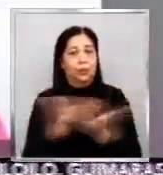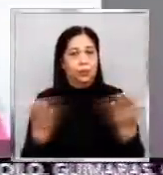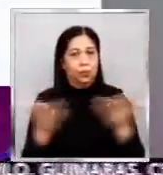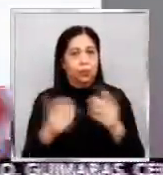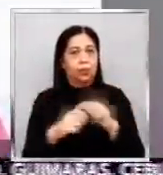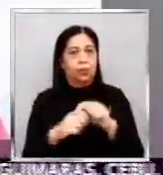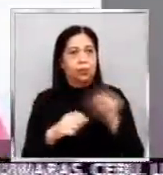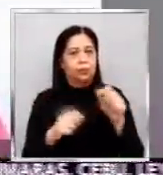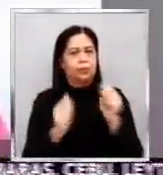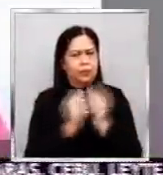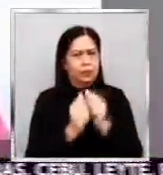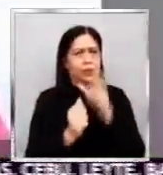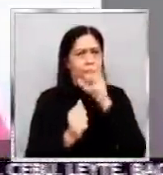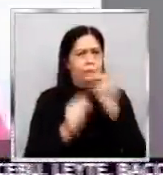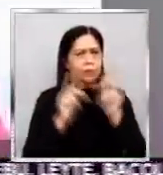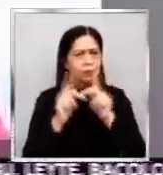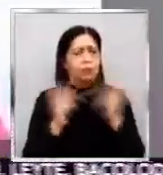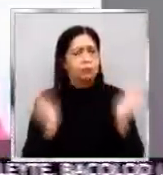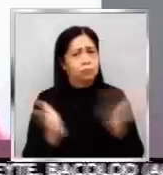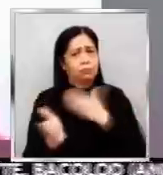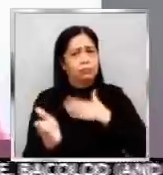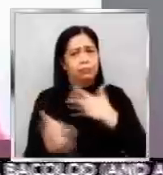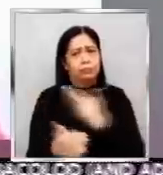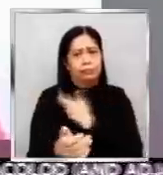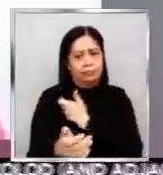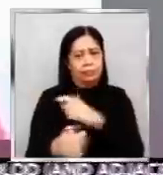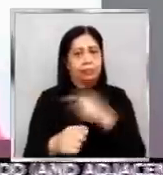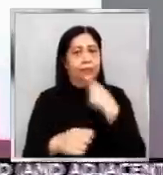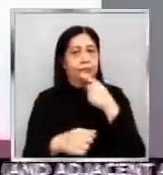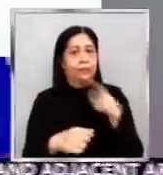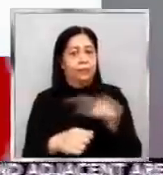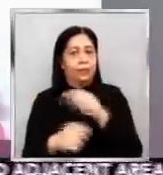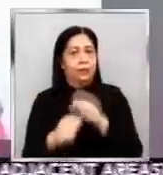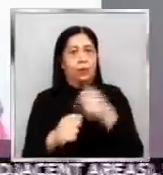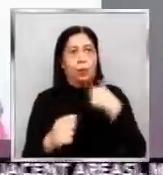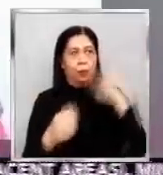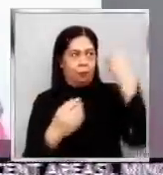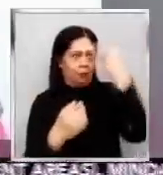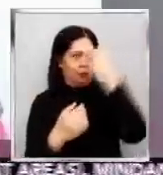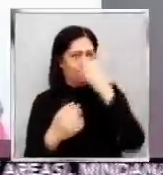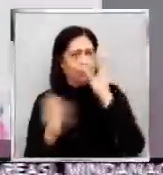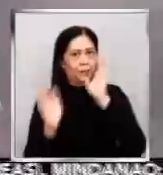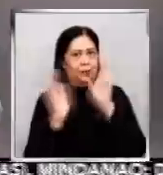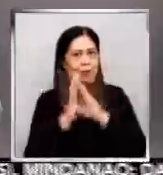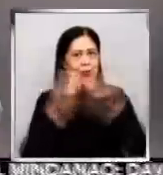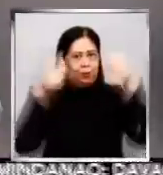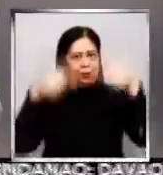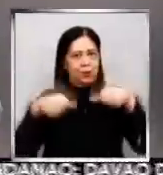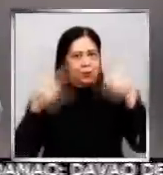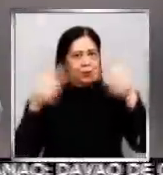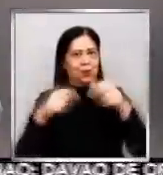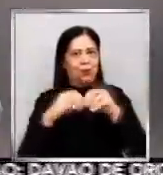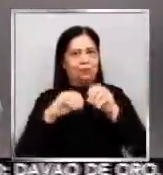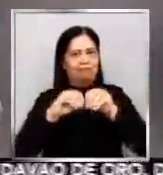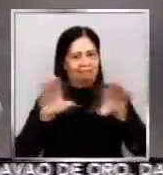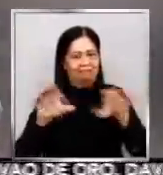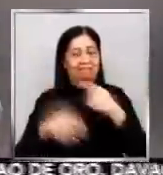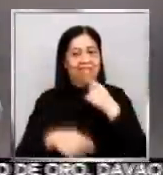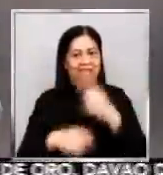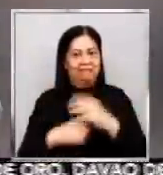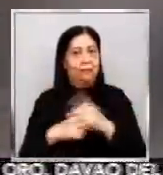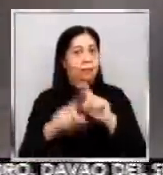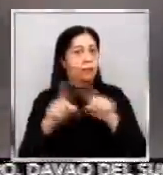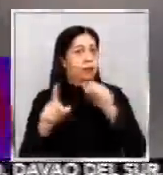na magpapakuna. Sinabi din po sana sa akin doon na mag-picture daw po ako and then i-post ko daw po sa social media. Pero hindi lang pala yan ang